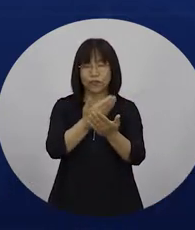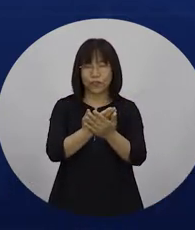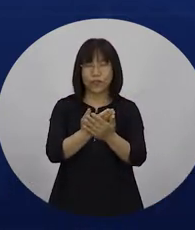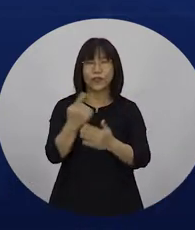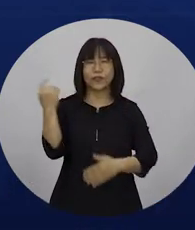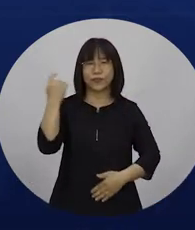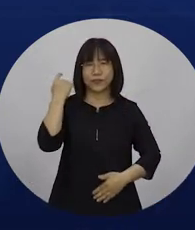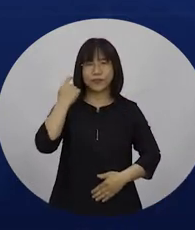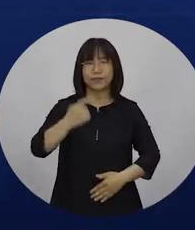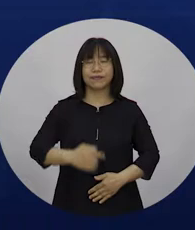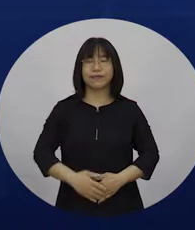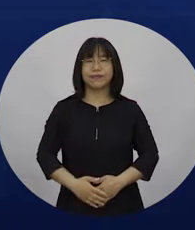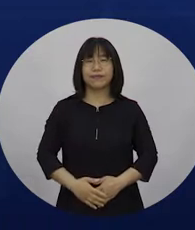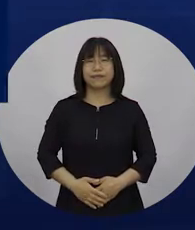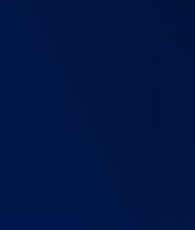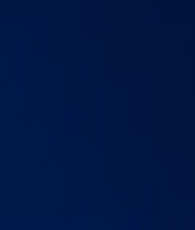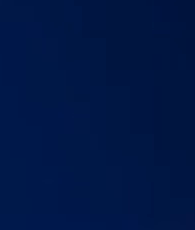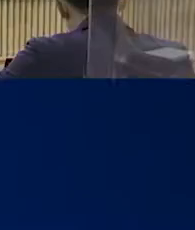주 소식입니다